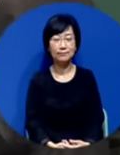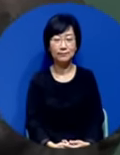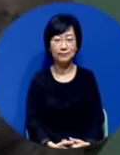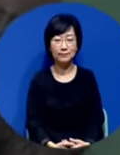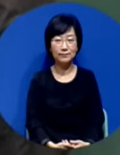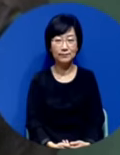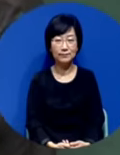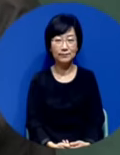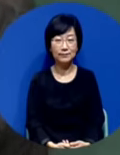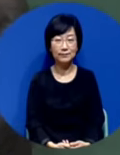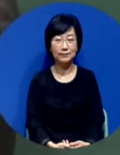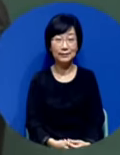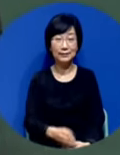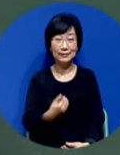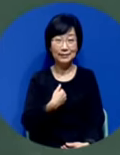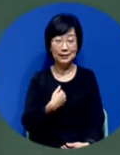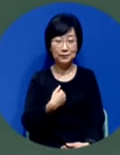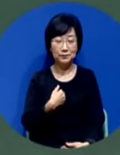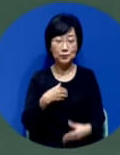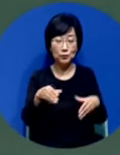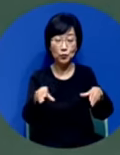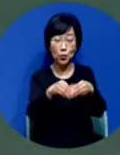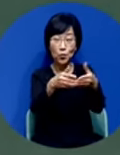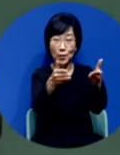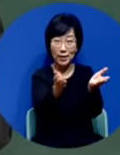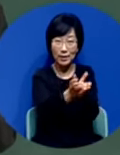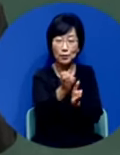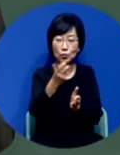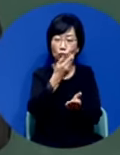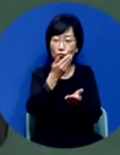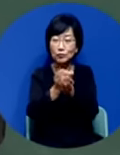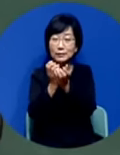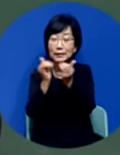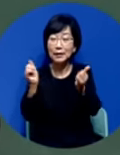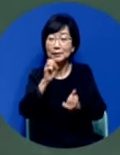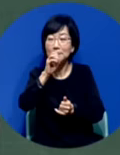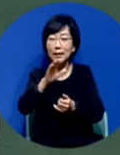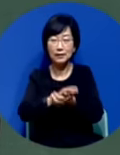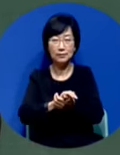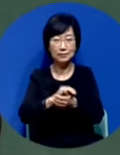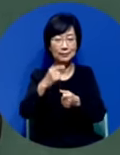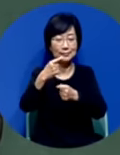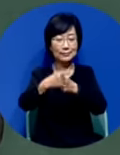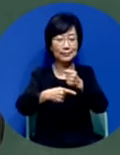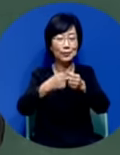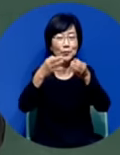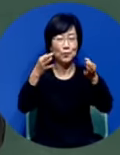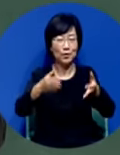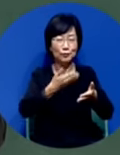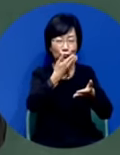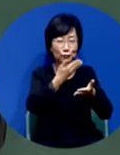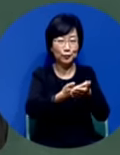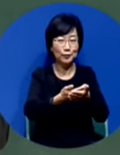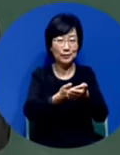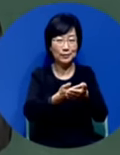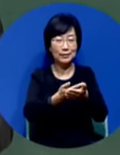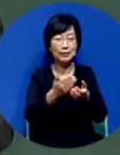那从呢现在开始到明年2016年9月份是非常重要的时期。 그러니까 우리 총회 보고도 우리 멤버 보고도 1년 동안 중요하니까 좀 입 좀 다물고 계시세요